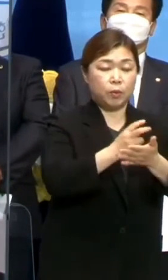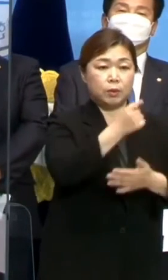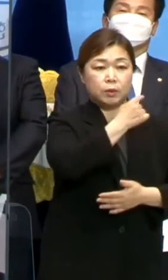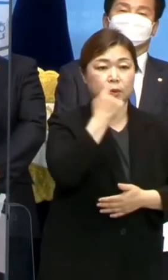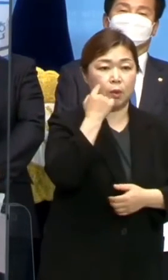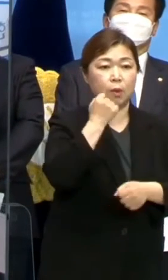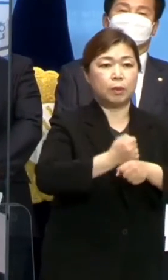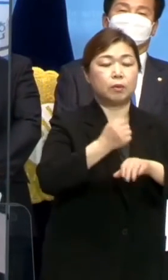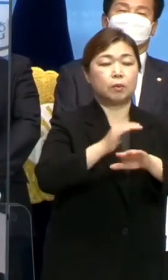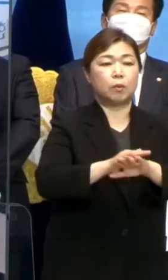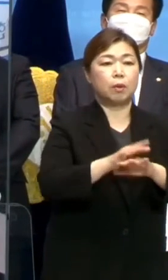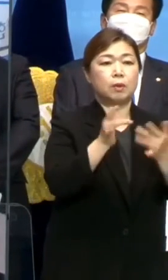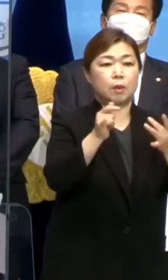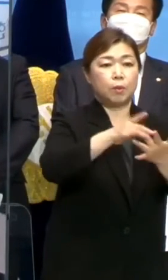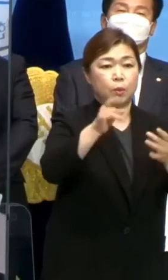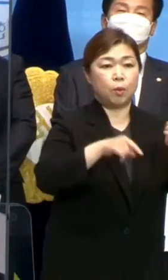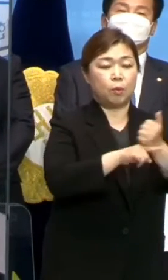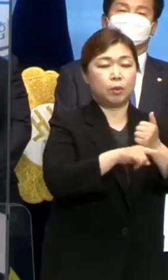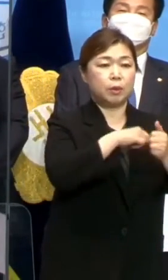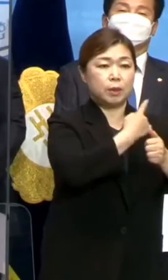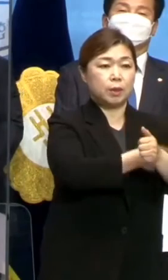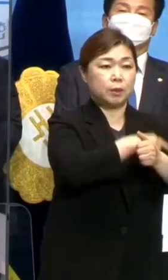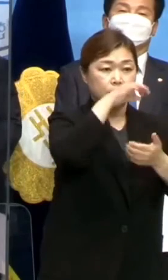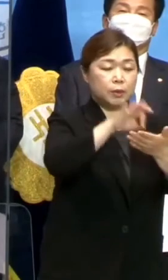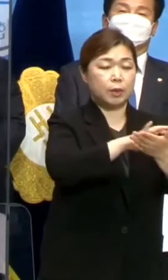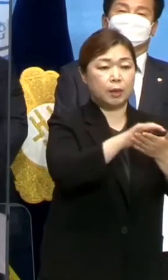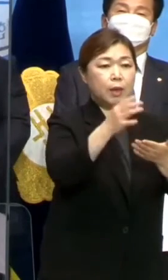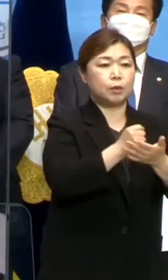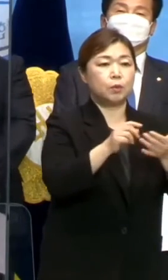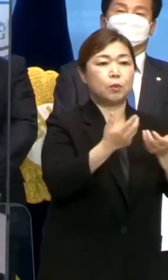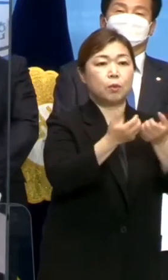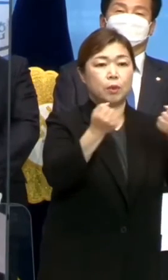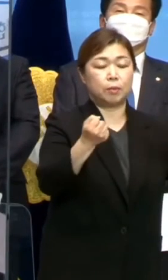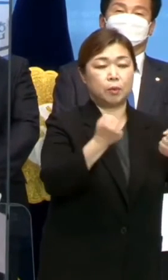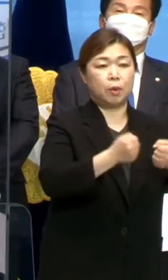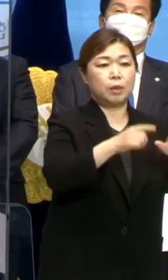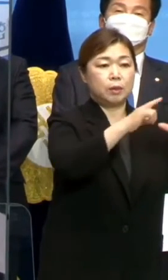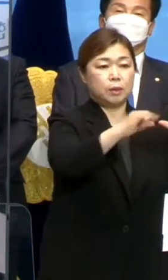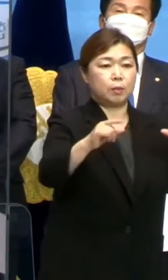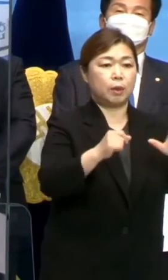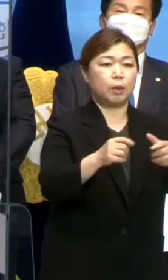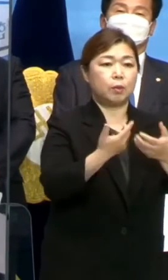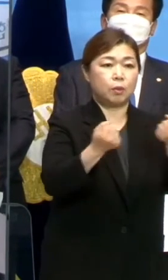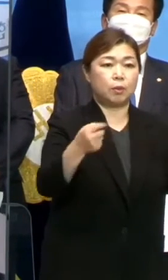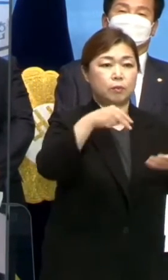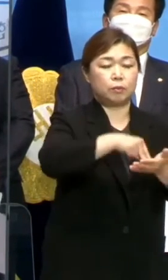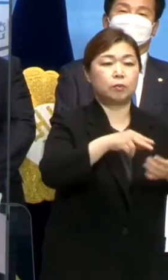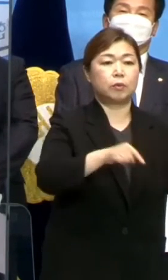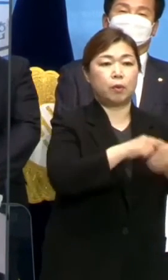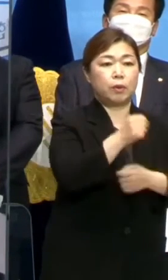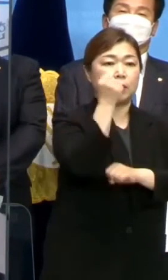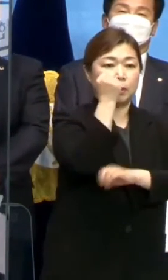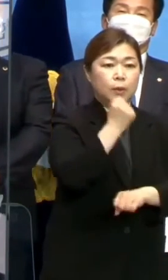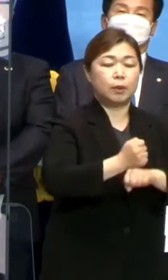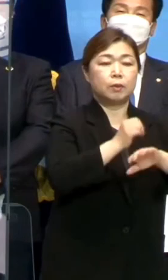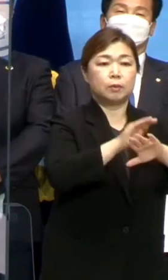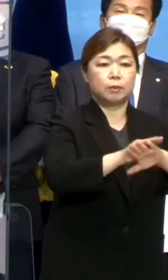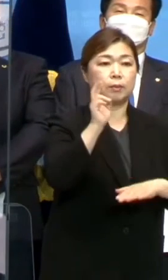근거 인 사건과 예산편성 독립 등 지방의 독립적 운영 의 든든한 기반이 될